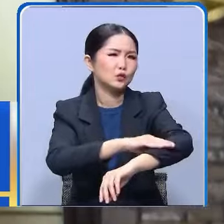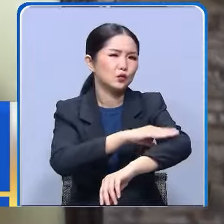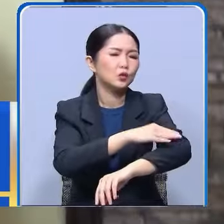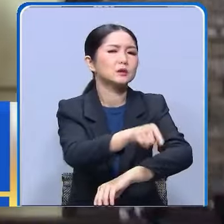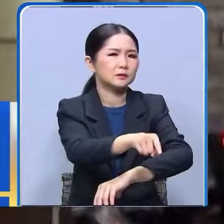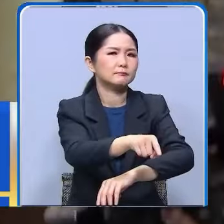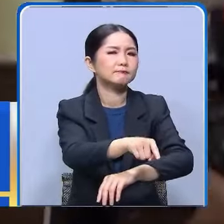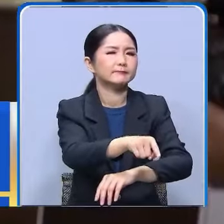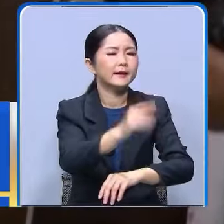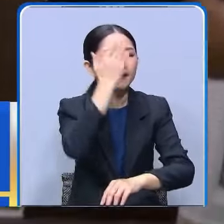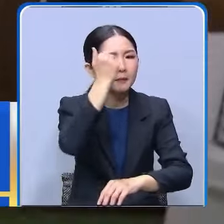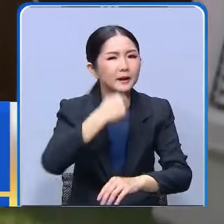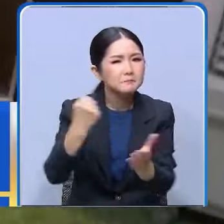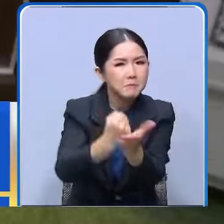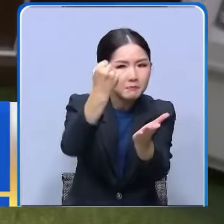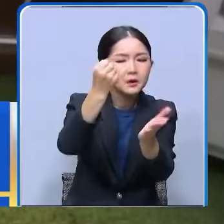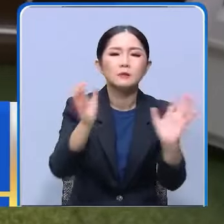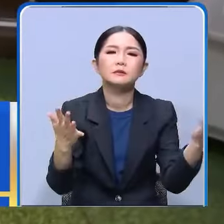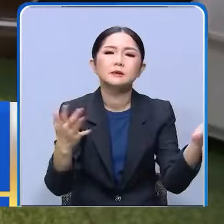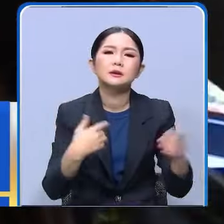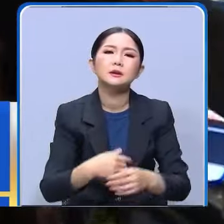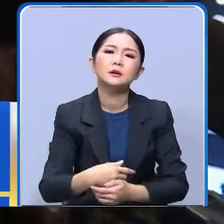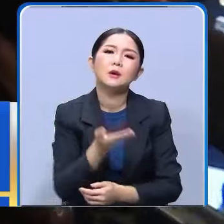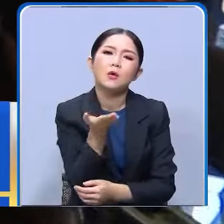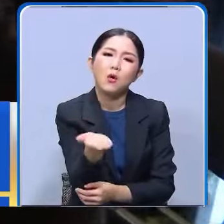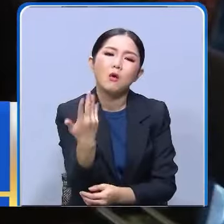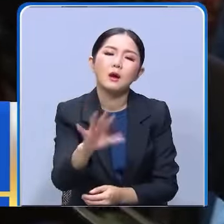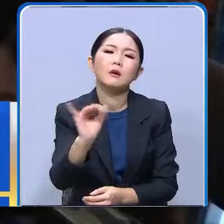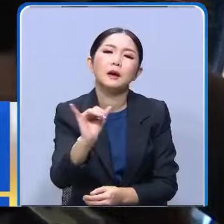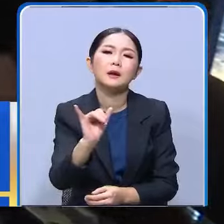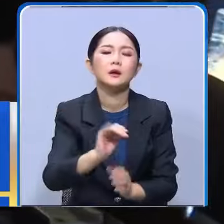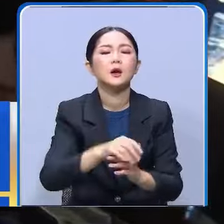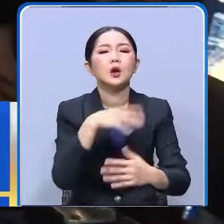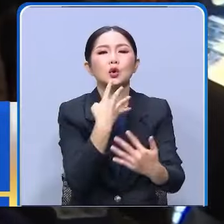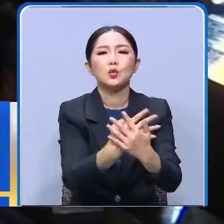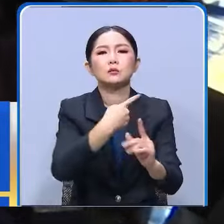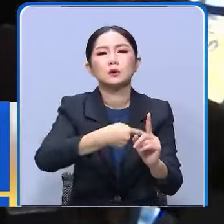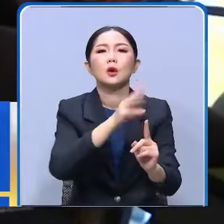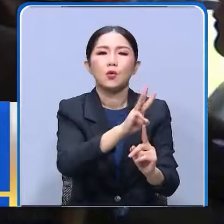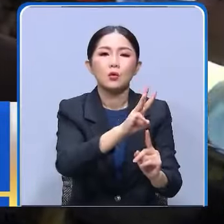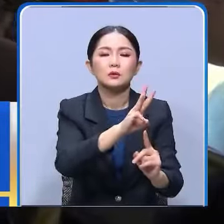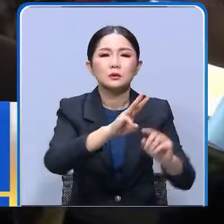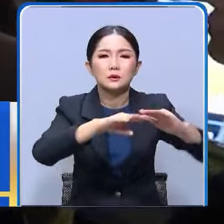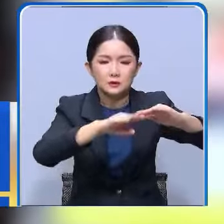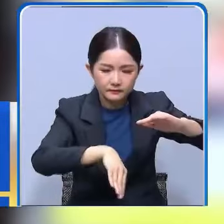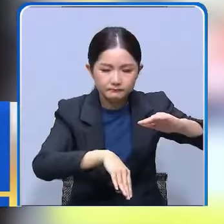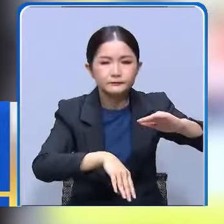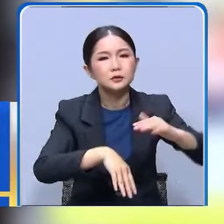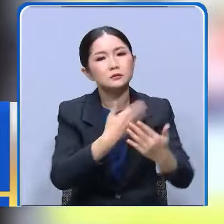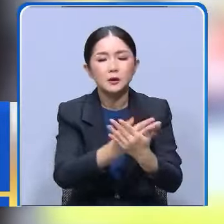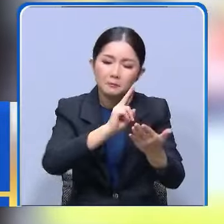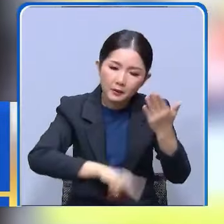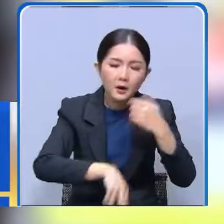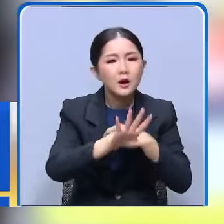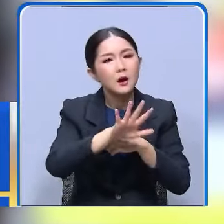โดยไม่ได้ขึ้นทะเบียนและไม่ได้รับอนุญาตมีโทษจำคุกไม่เกิน6เดือนปรับไม่เกิน 50,000 บาทหรือทั้งจำทั้งปรับนะคะ